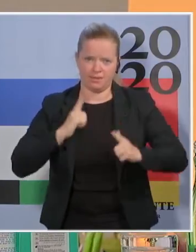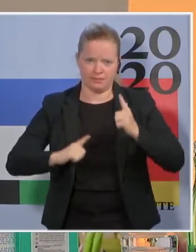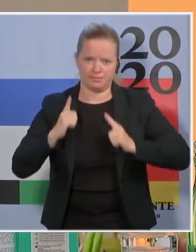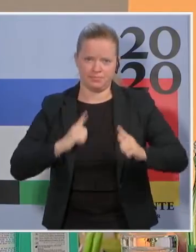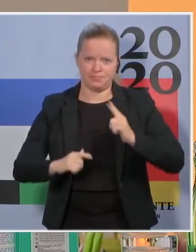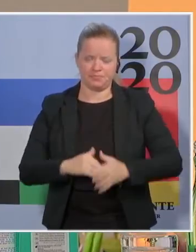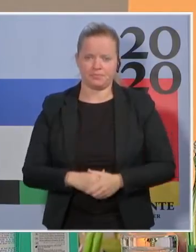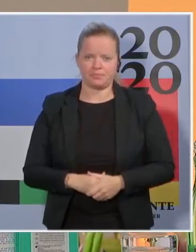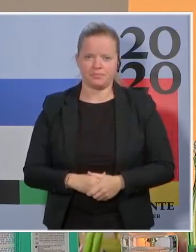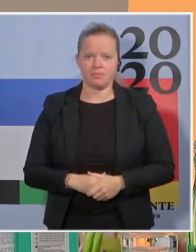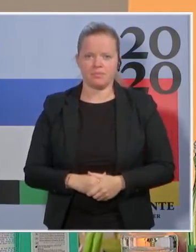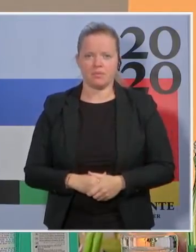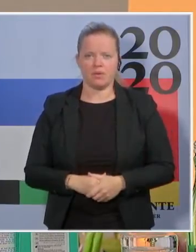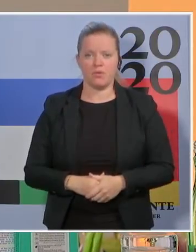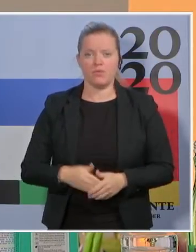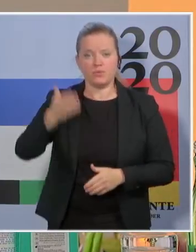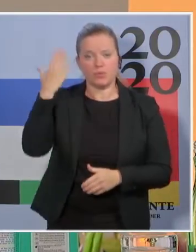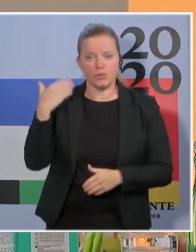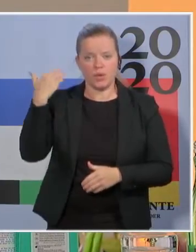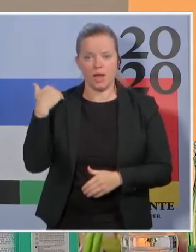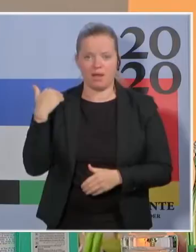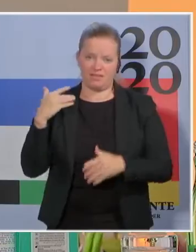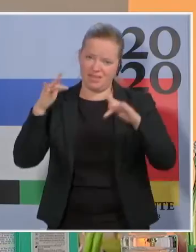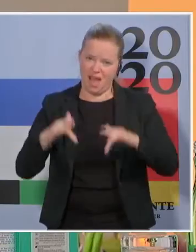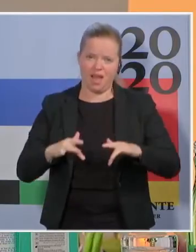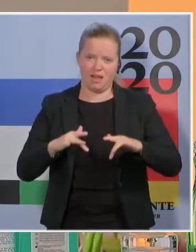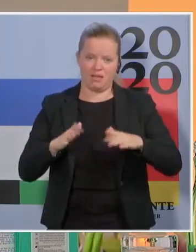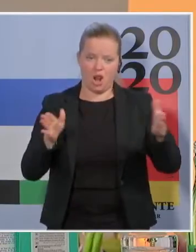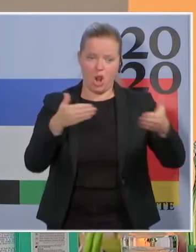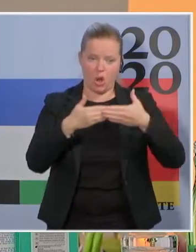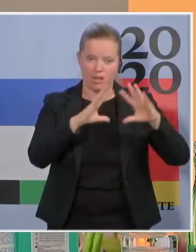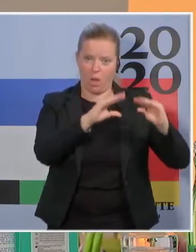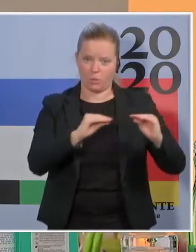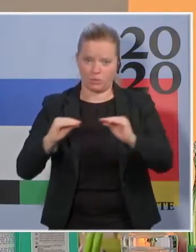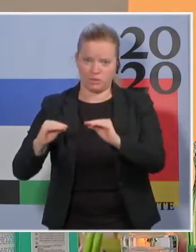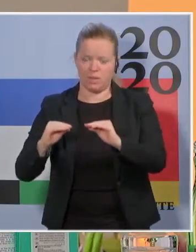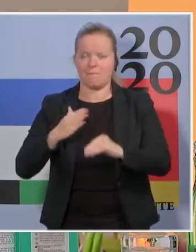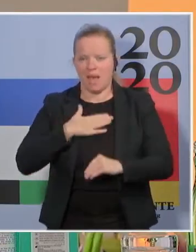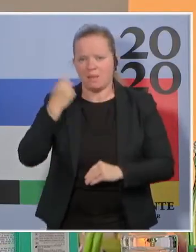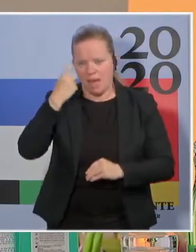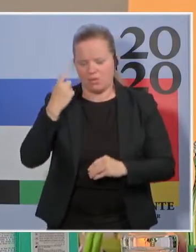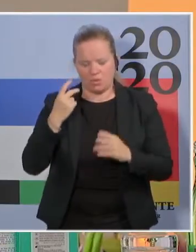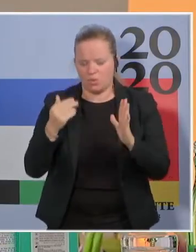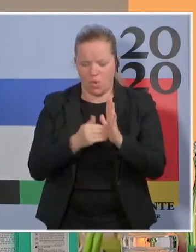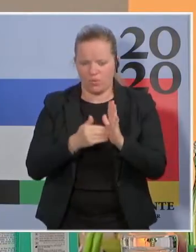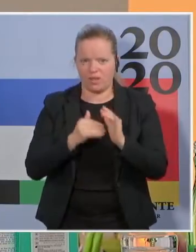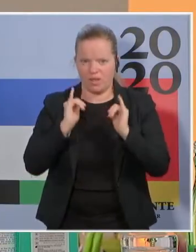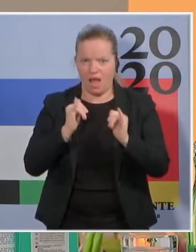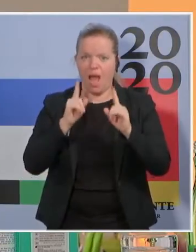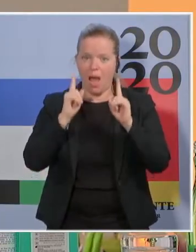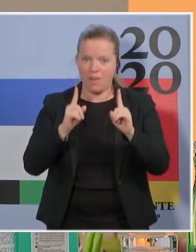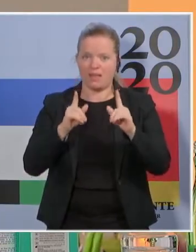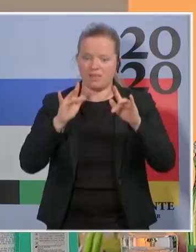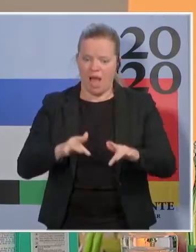Der im Frühjahr meines Erachtens unerlässliche Lockdown hatte dramatische Folgen. Dramatische Folgen für die